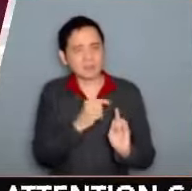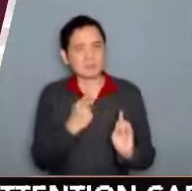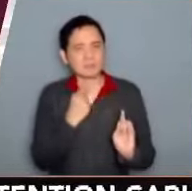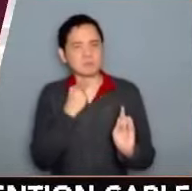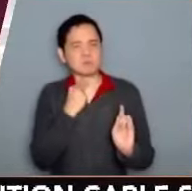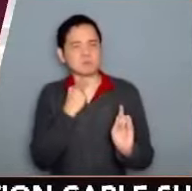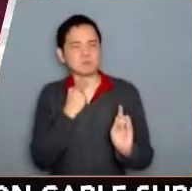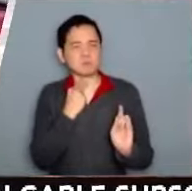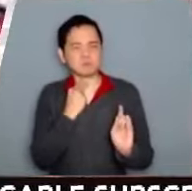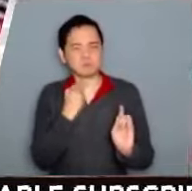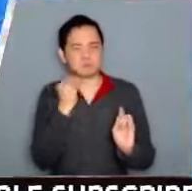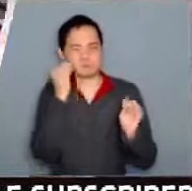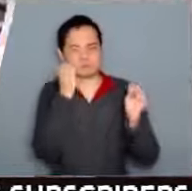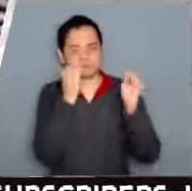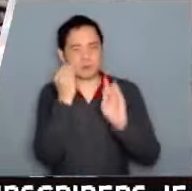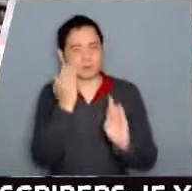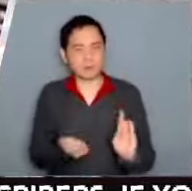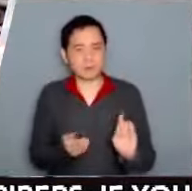Tingkungko.